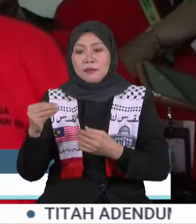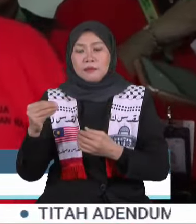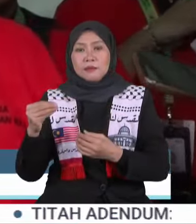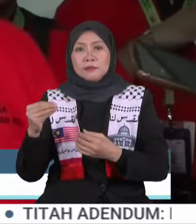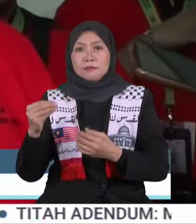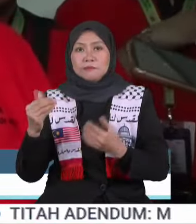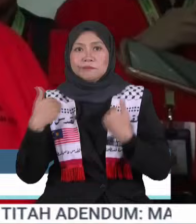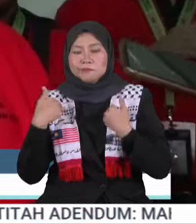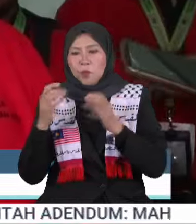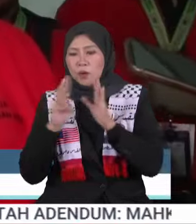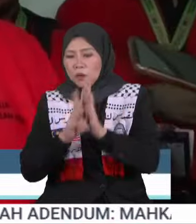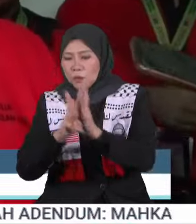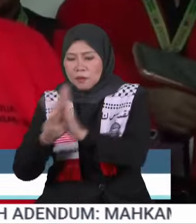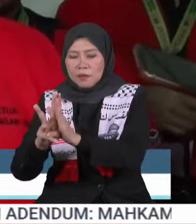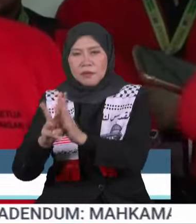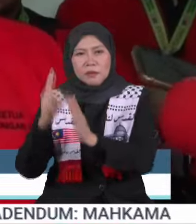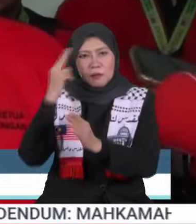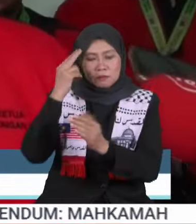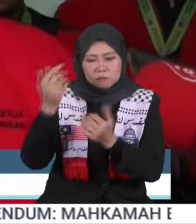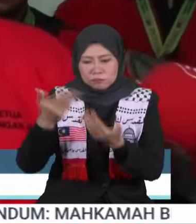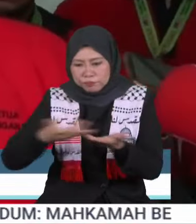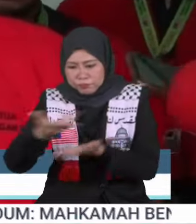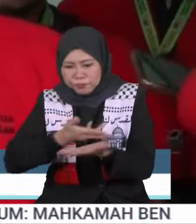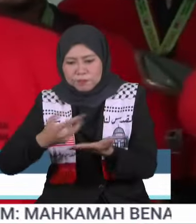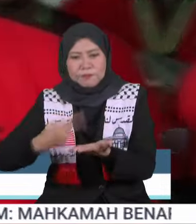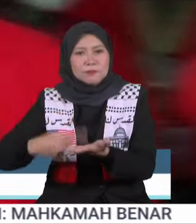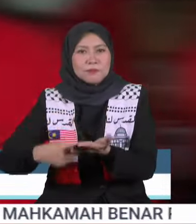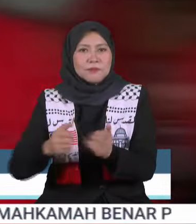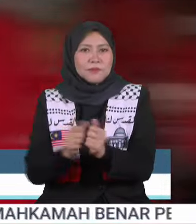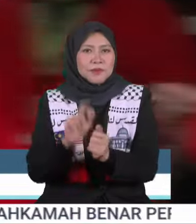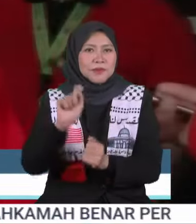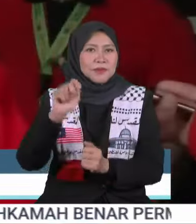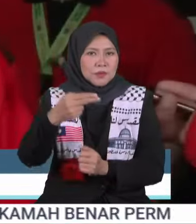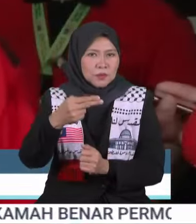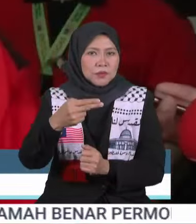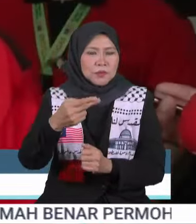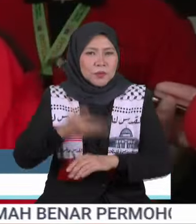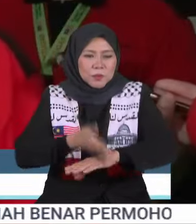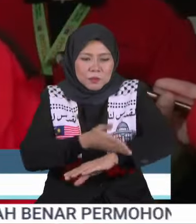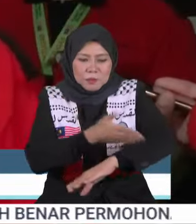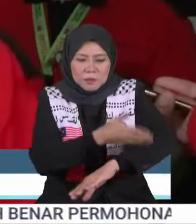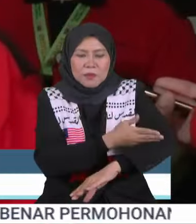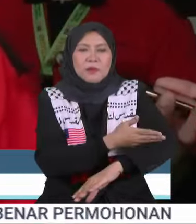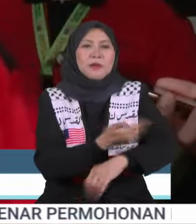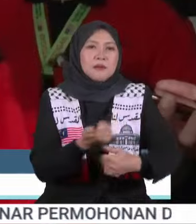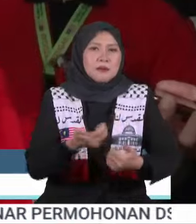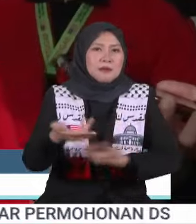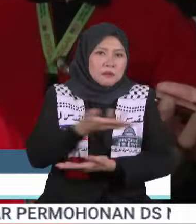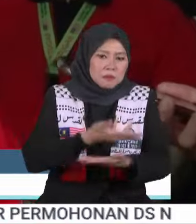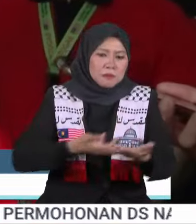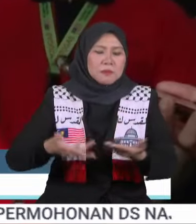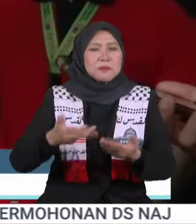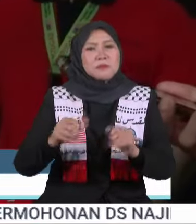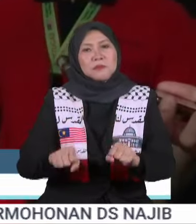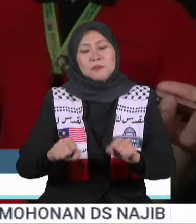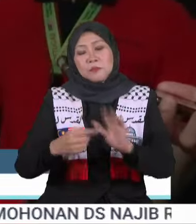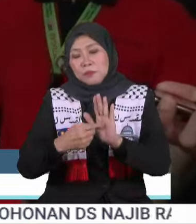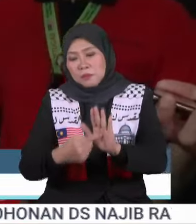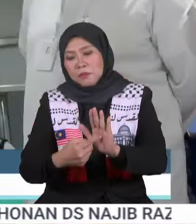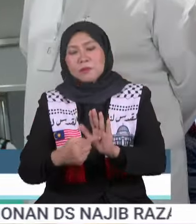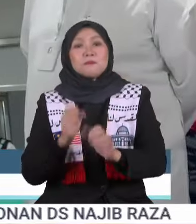masyarik datang ke Malaysia untuk berbincang dengan pihak tabung haji. Penambahbaikan-penambahbaikan ini